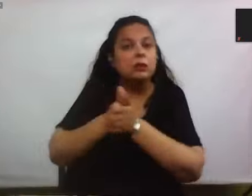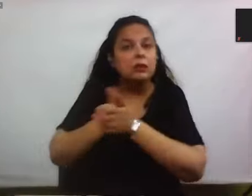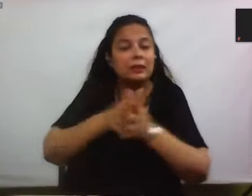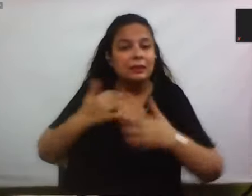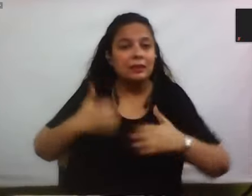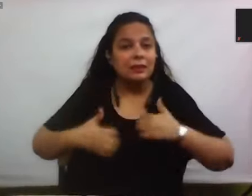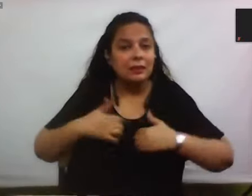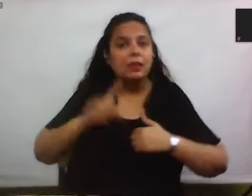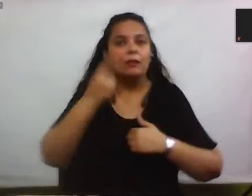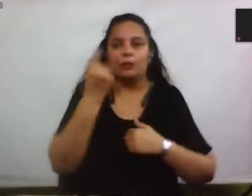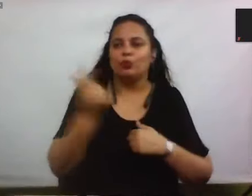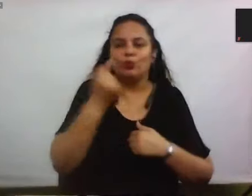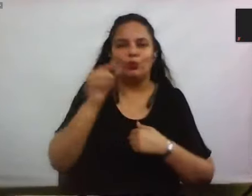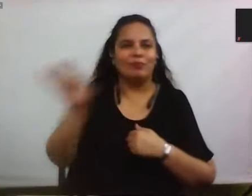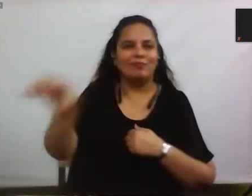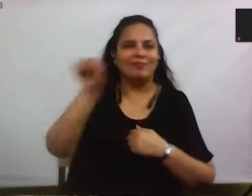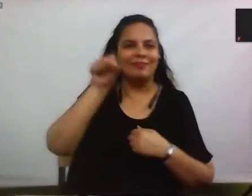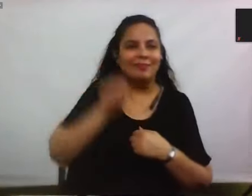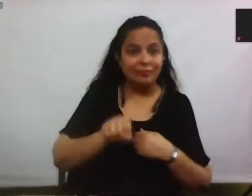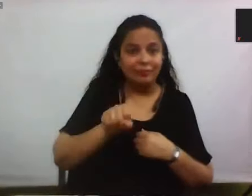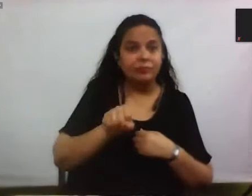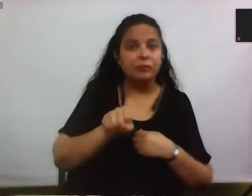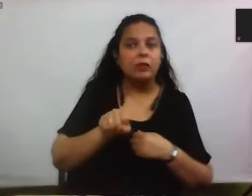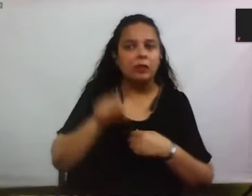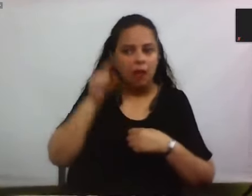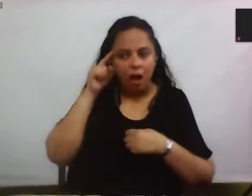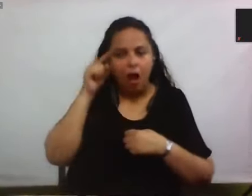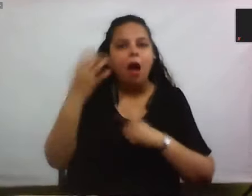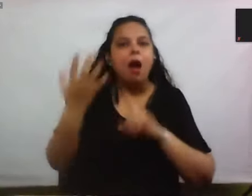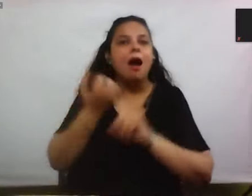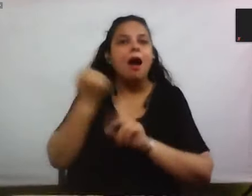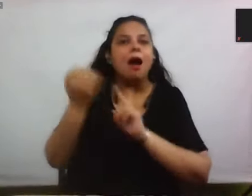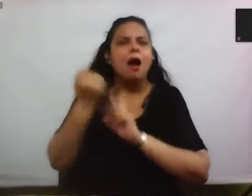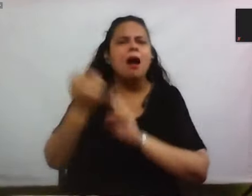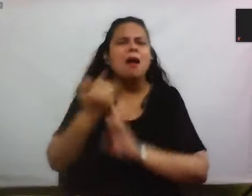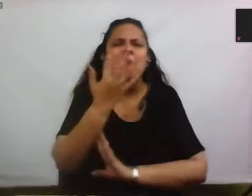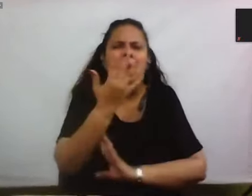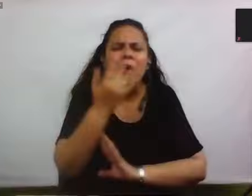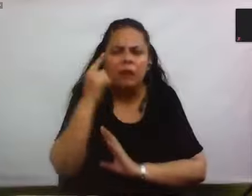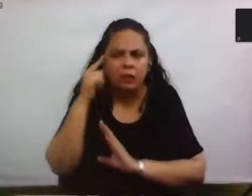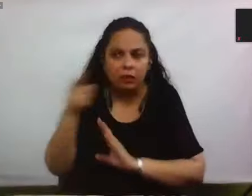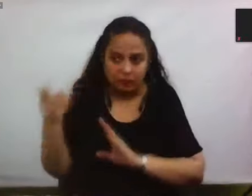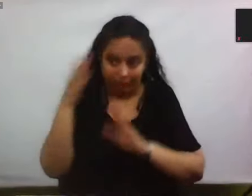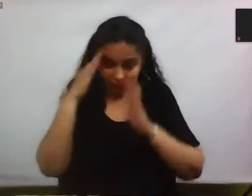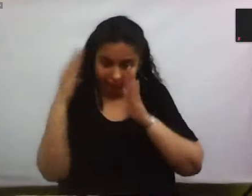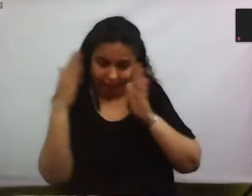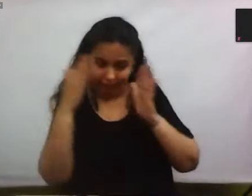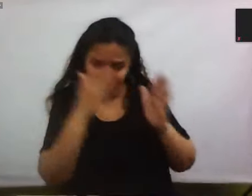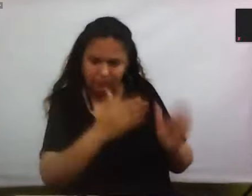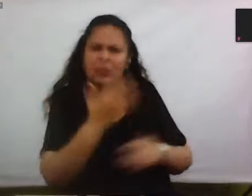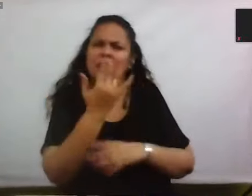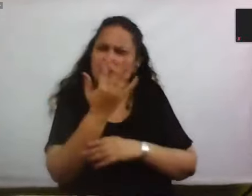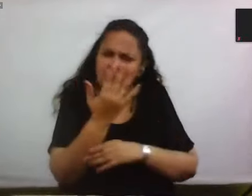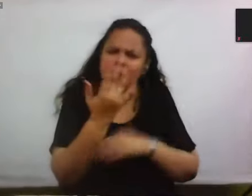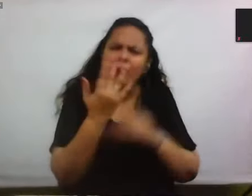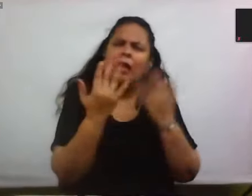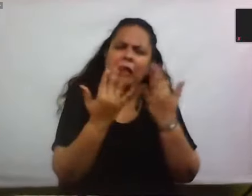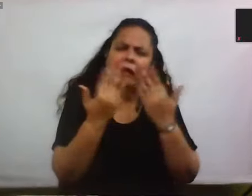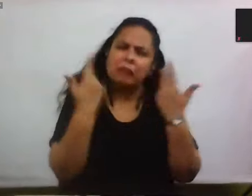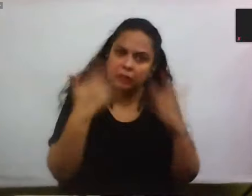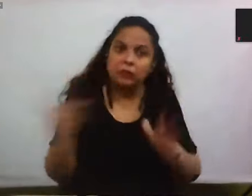को यूज करके थोड़ा उसका ध्यान दिलाना होगा, 5 मिनट, फिर भले ध्यान हट जाए. और देखना पड़ेगा कि